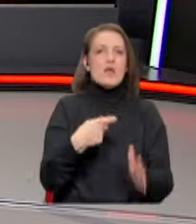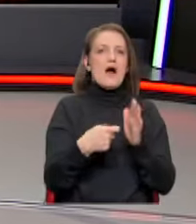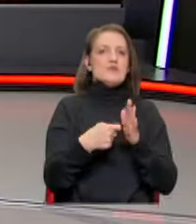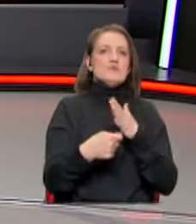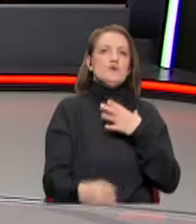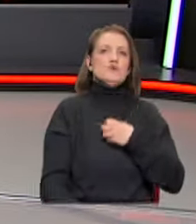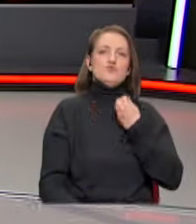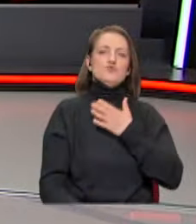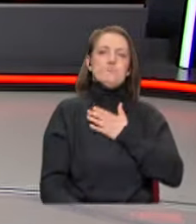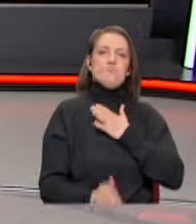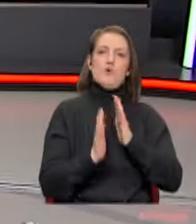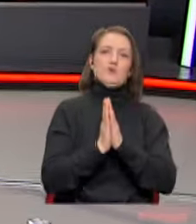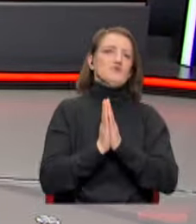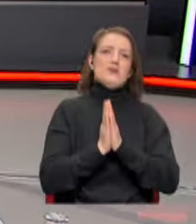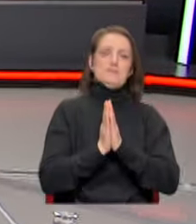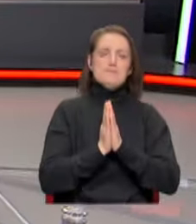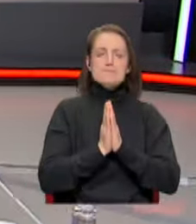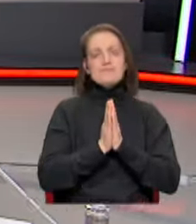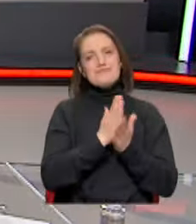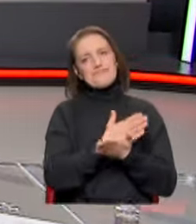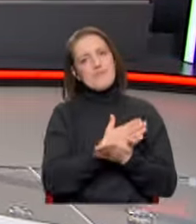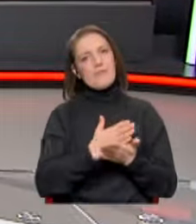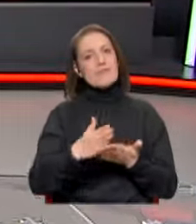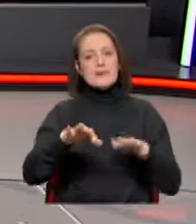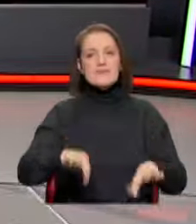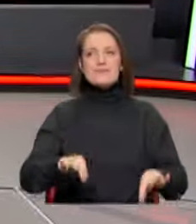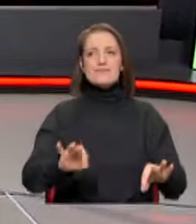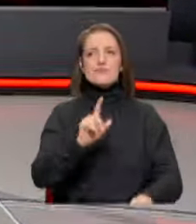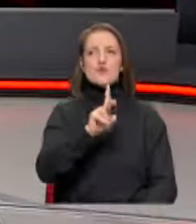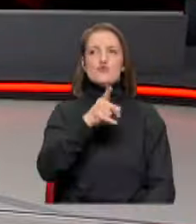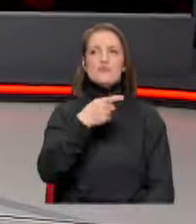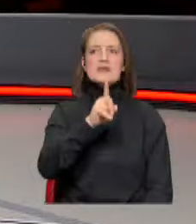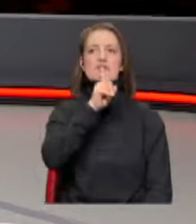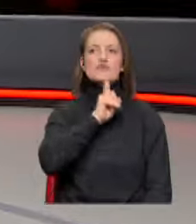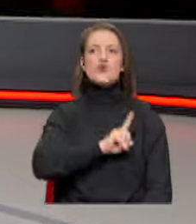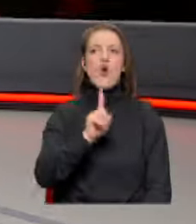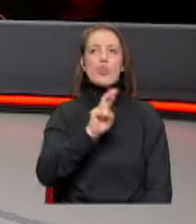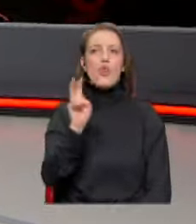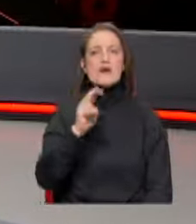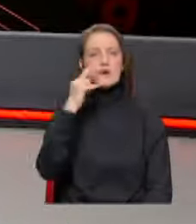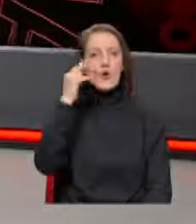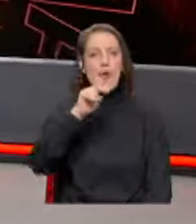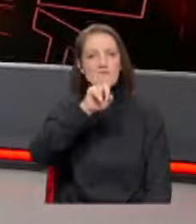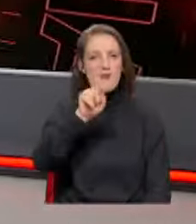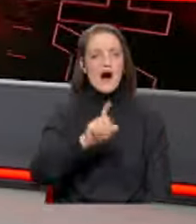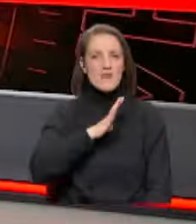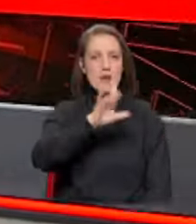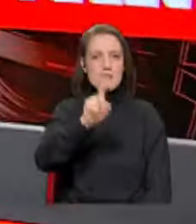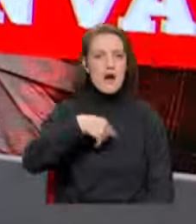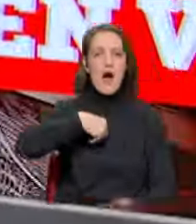üzgünüm özür dilerim yani evet devam ediyoruz 13.10 doları gören var mı